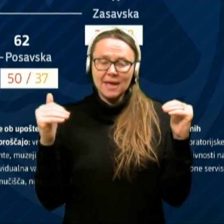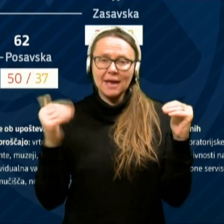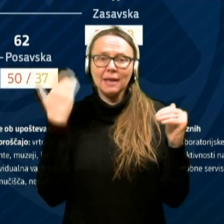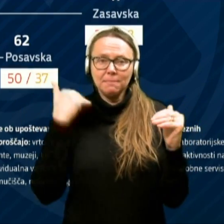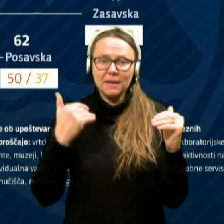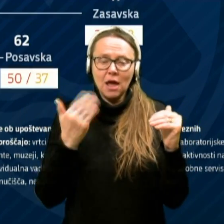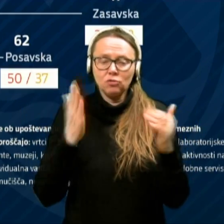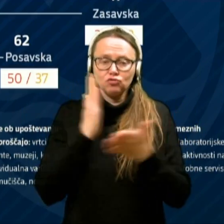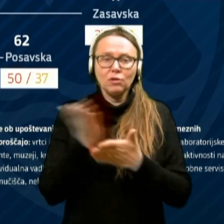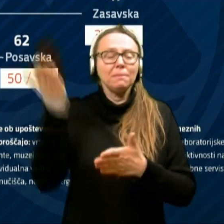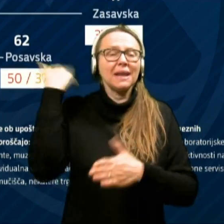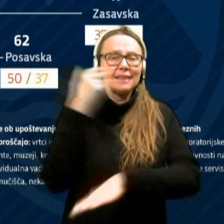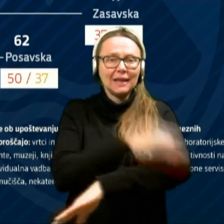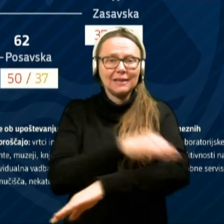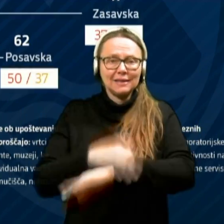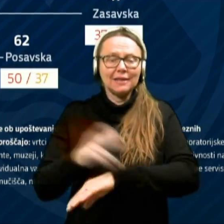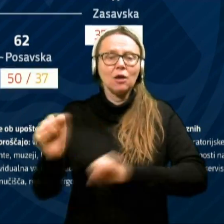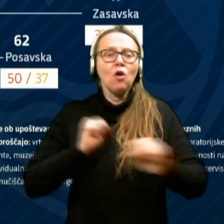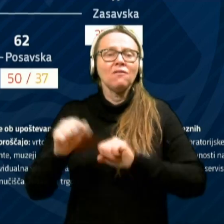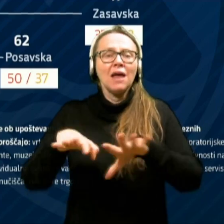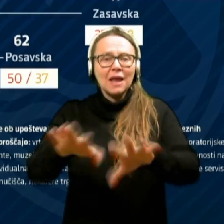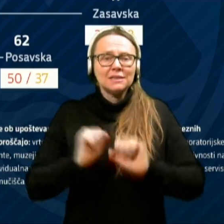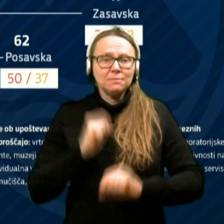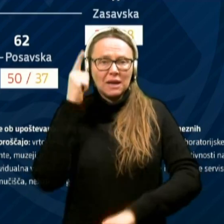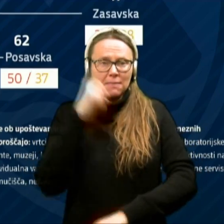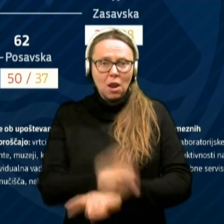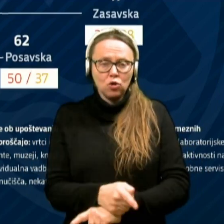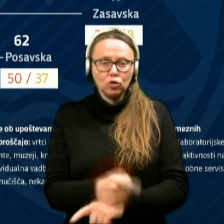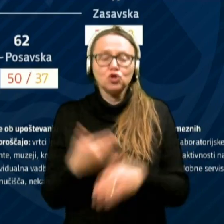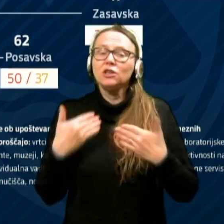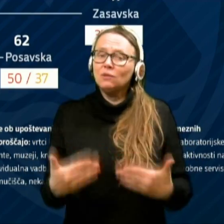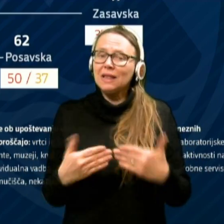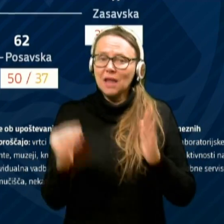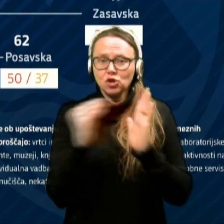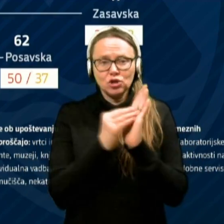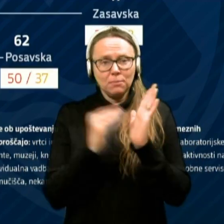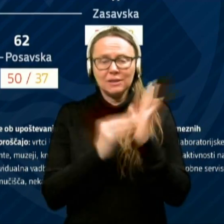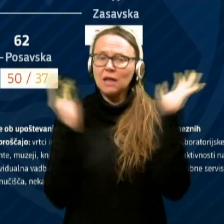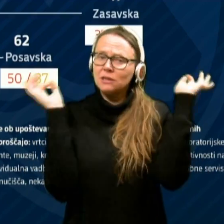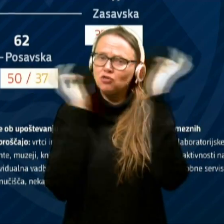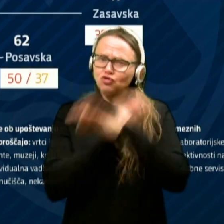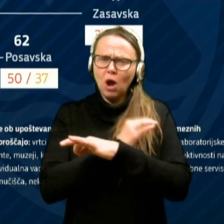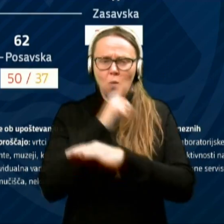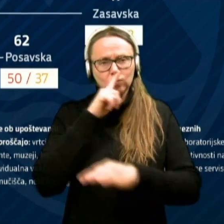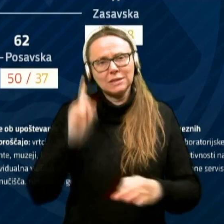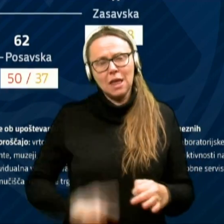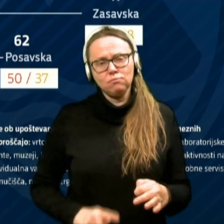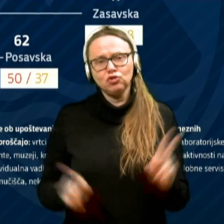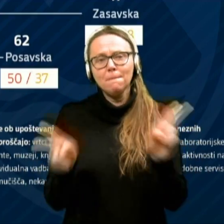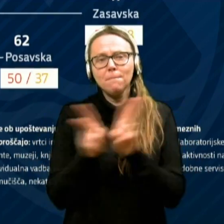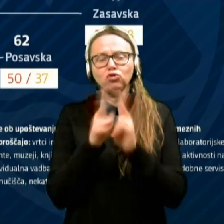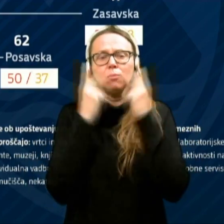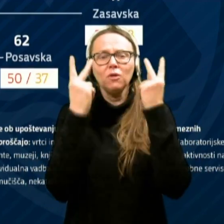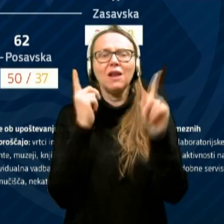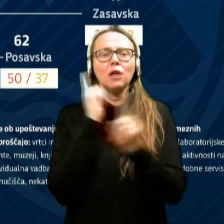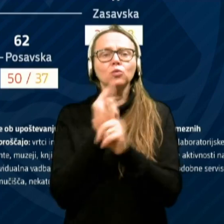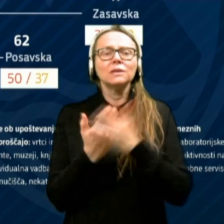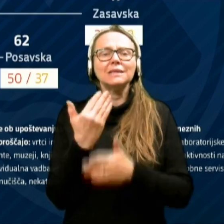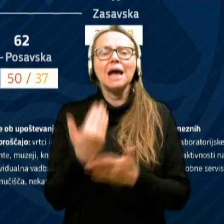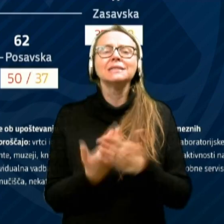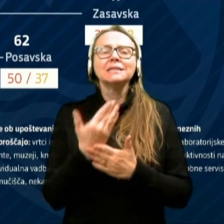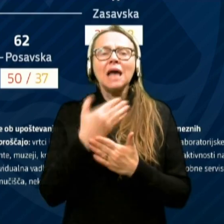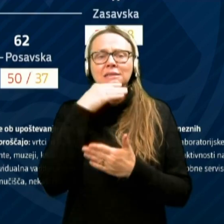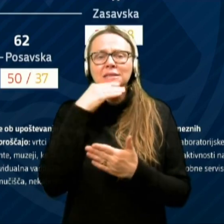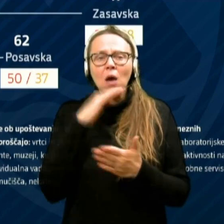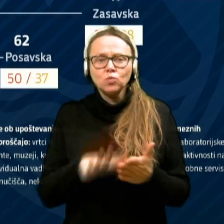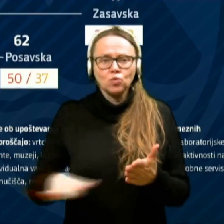bila dosežena pretekli teden, ko je vlada sprejemala odločitev, današnji podatki so žal slabši. Podobno velja tudi za zasavsko